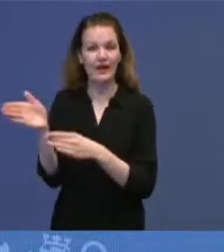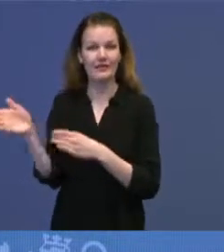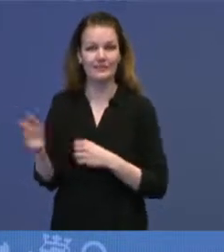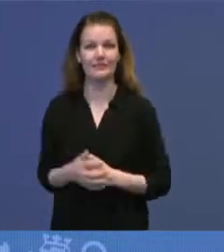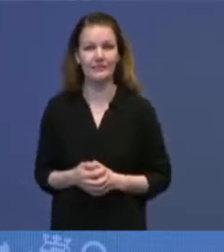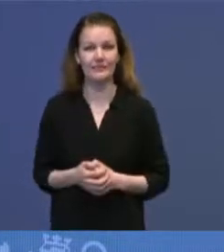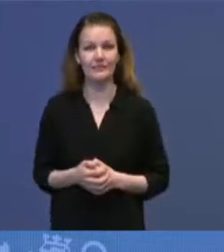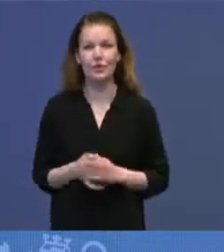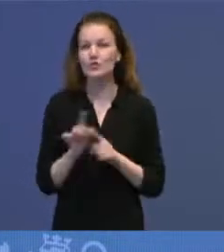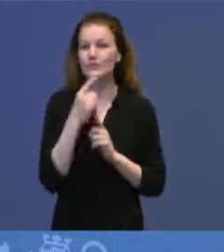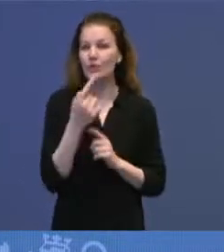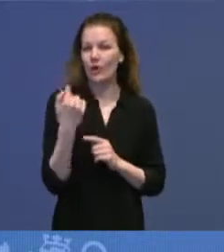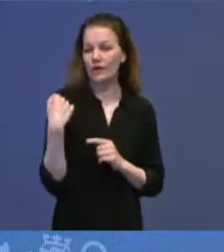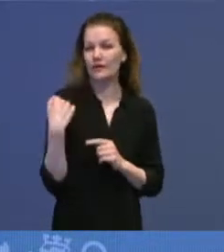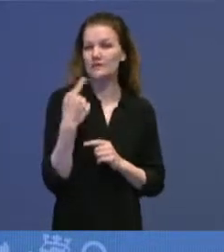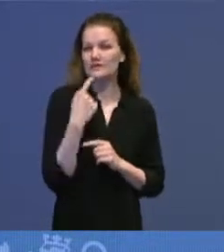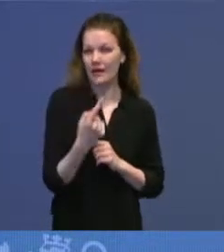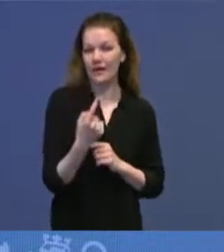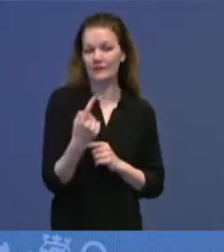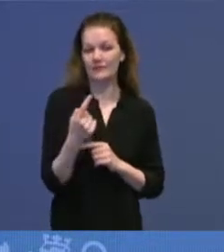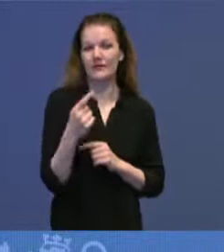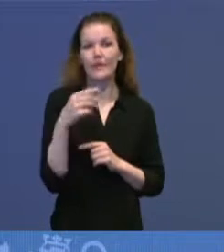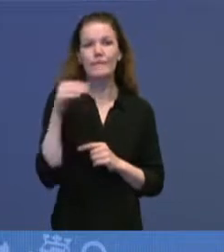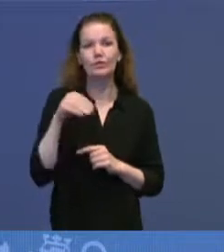går, så vil vi i første omgang hente flyktninger fra Moldova.